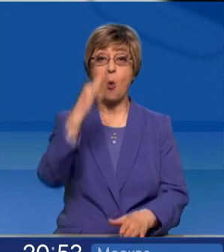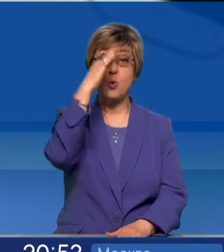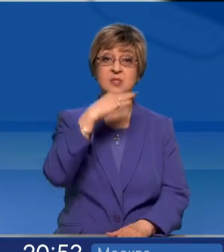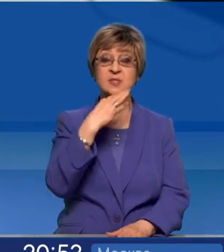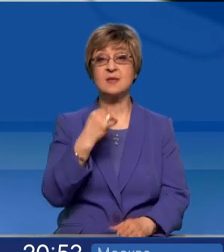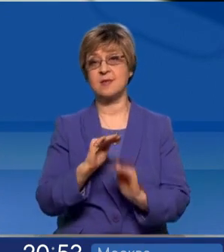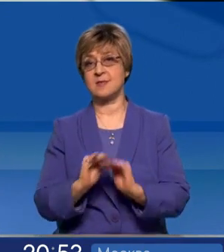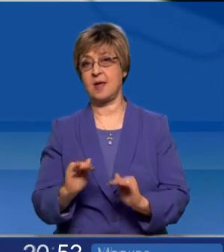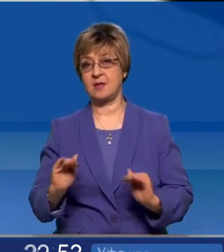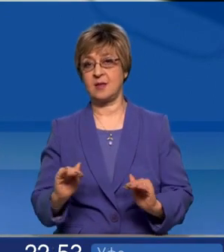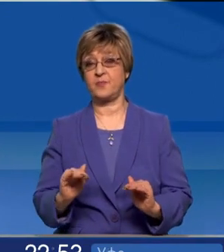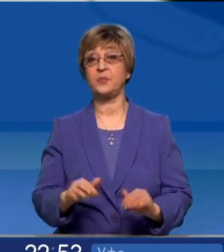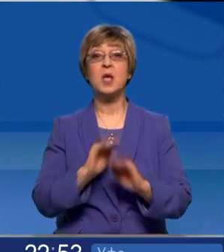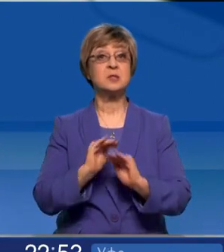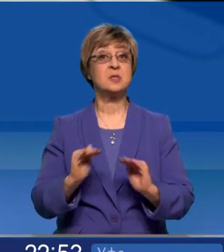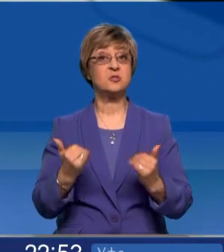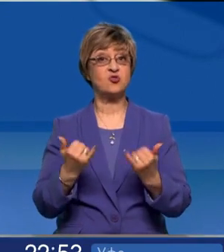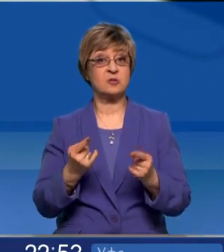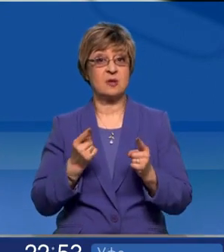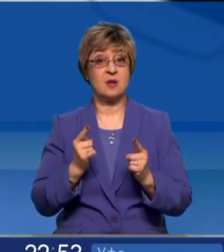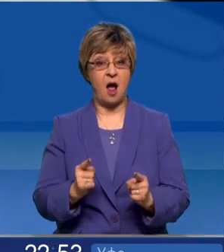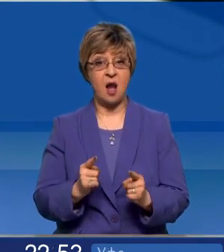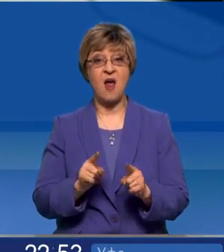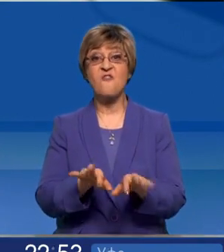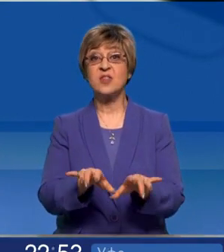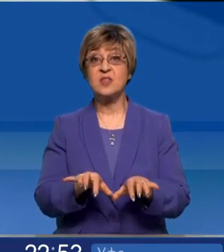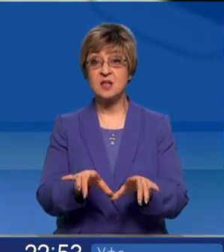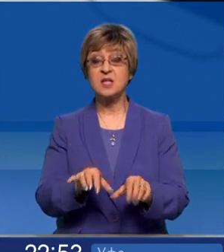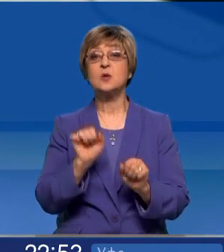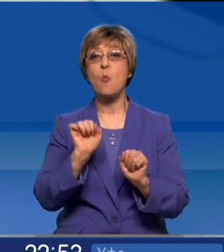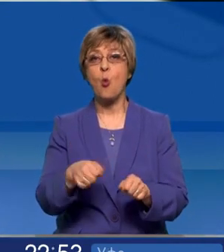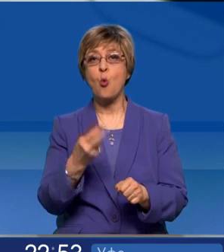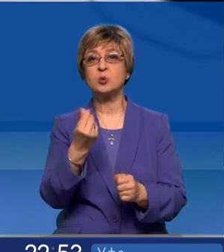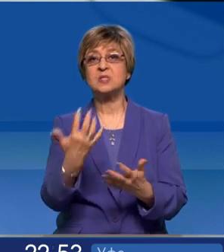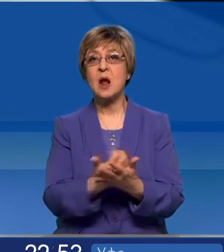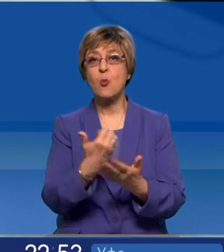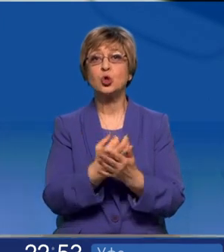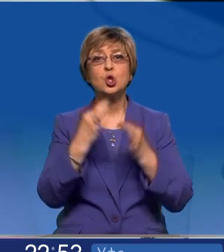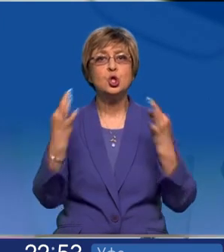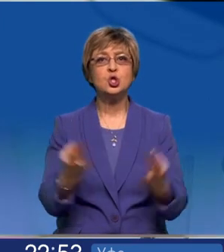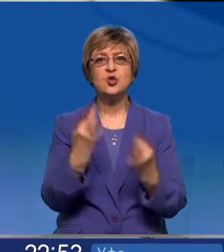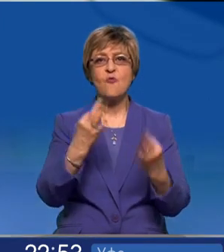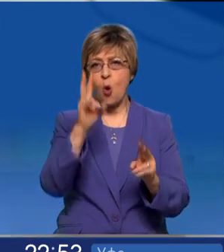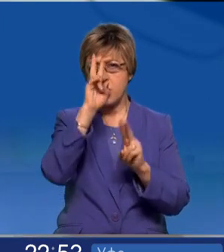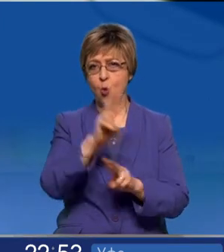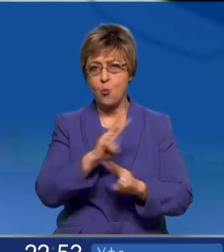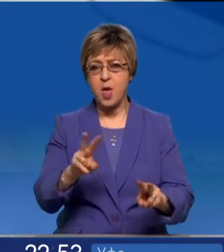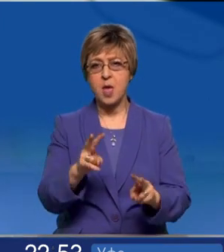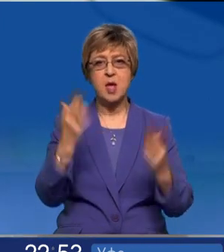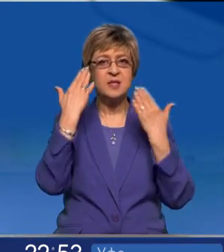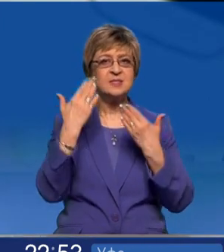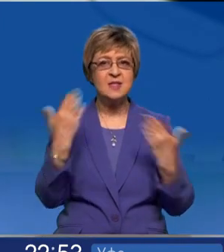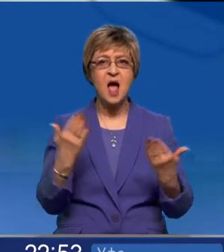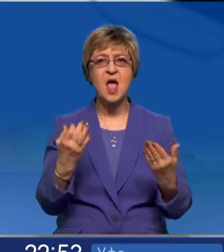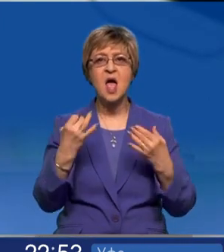что дети сейчас реально, выйдя в интернет, могут заработать, ничего не умея. Ничего не зная, ни историю,